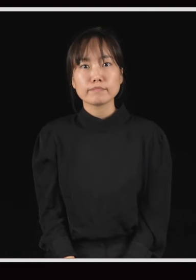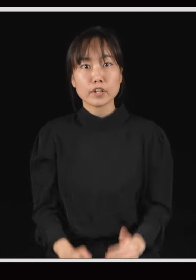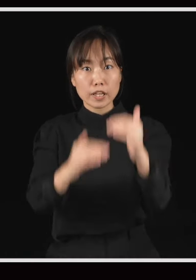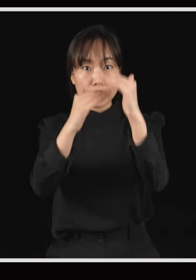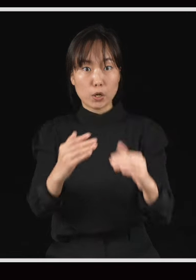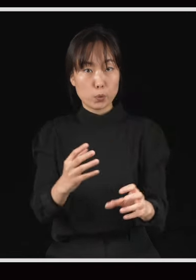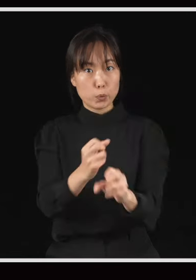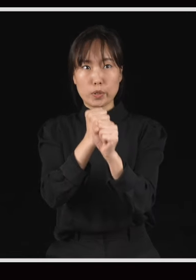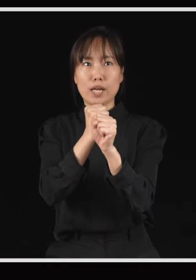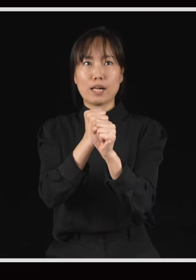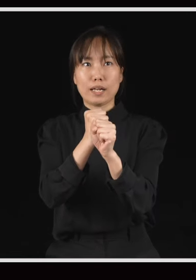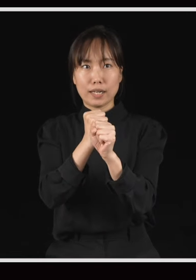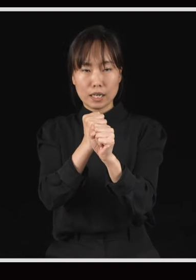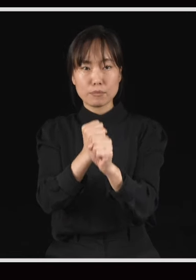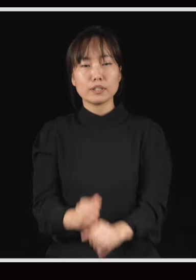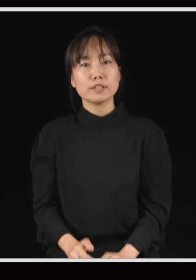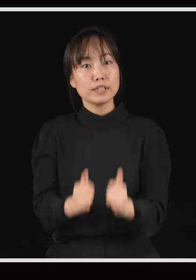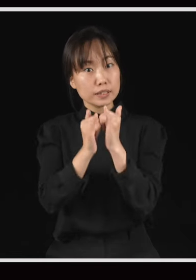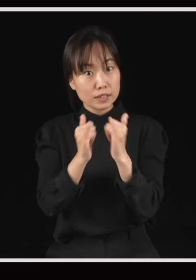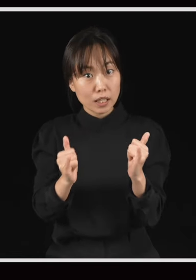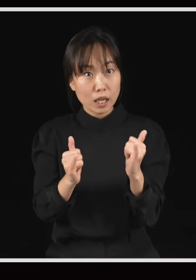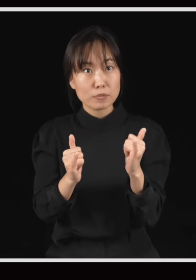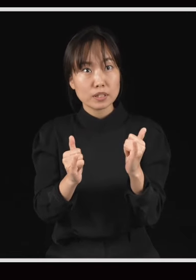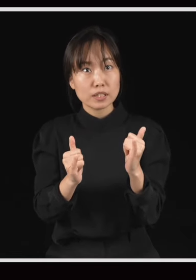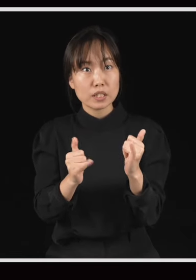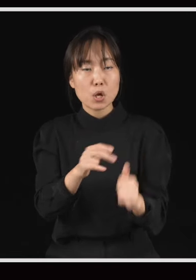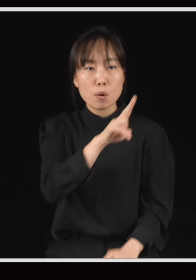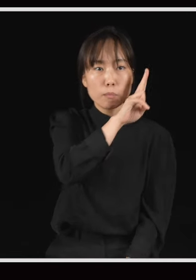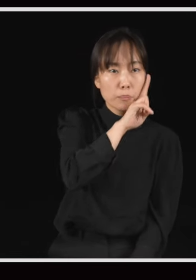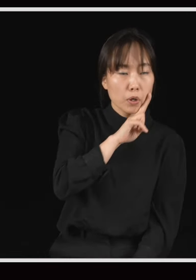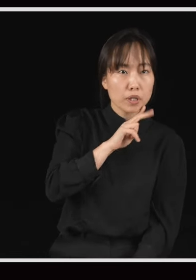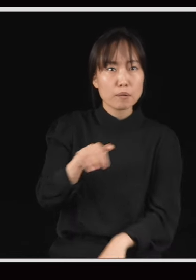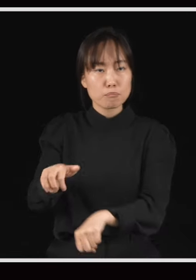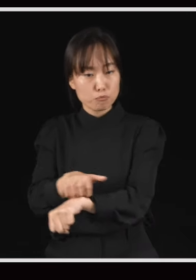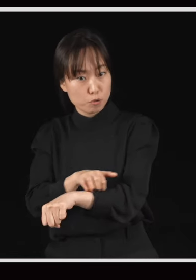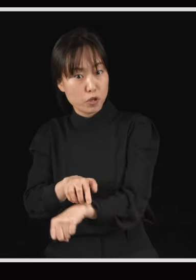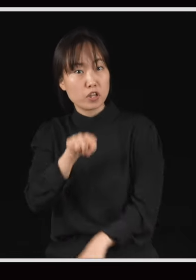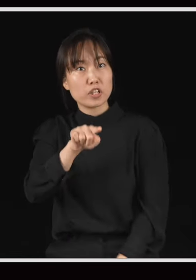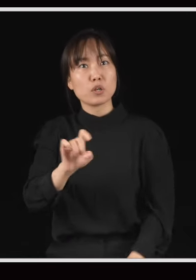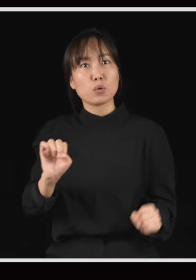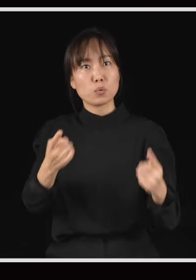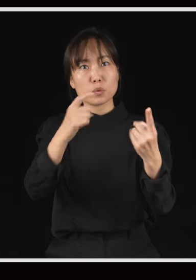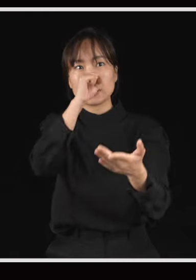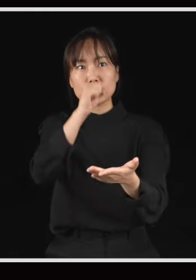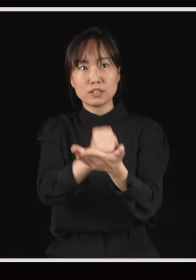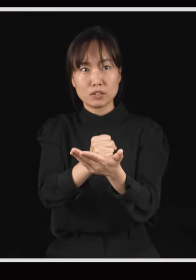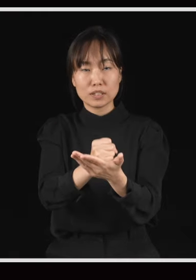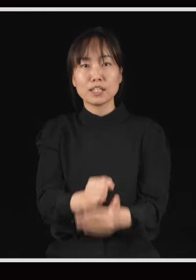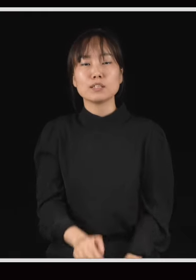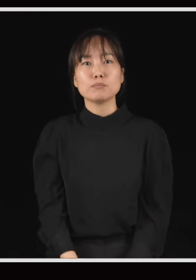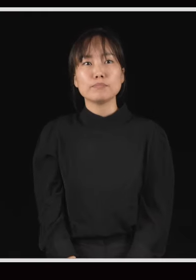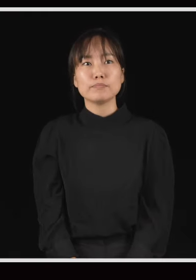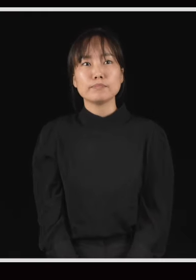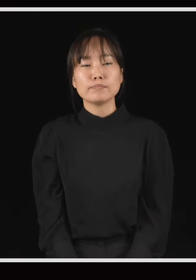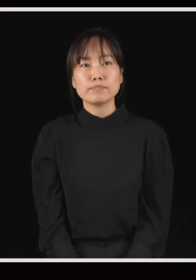이 개념들을 다 모아보면 결국에는 이 편안함, 불편함이라는 개념으로 수렴합니다.